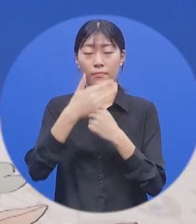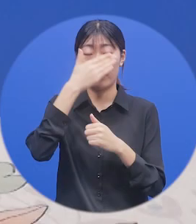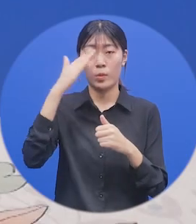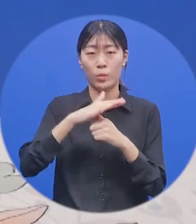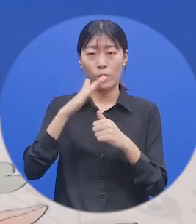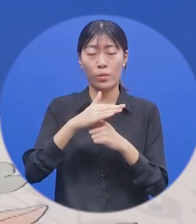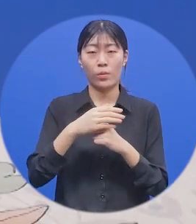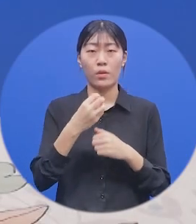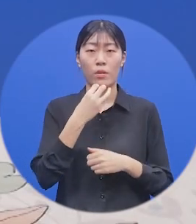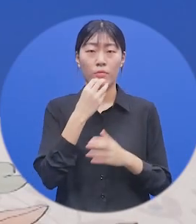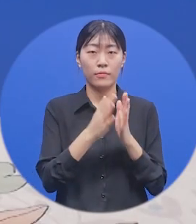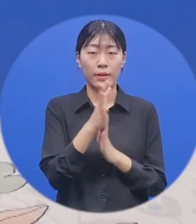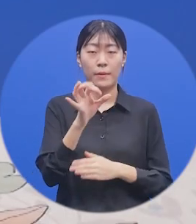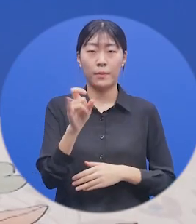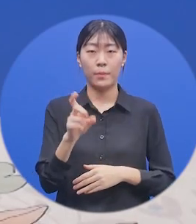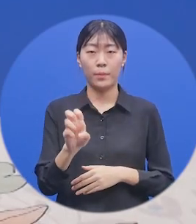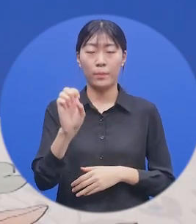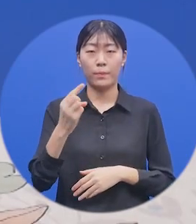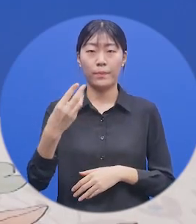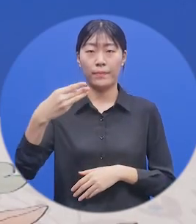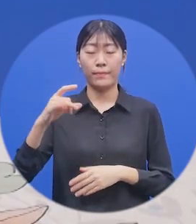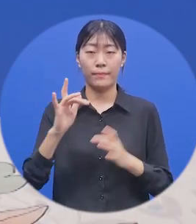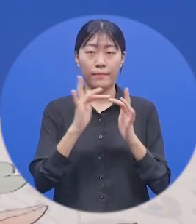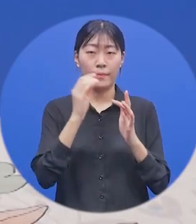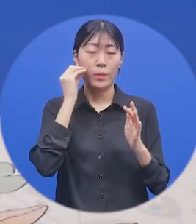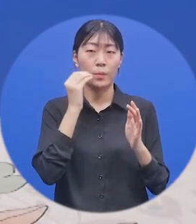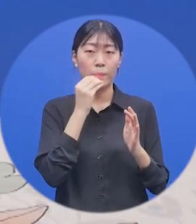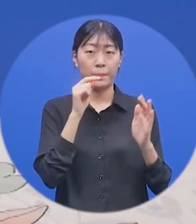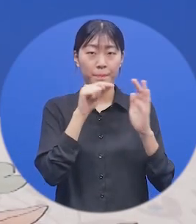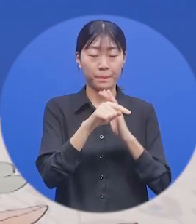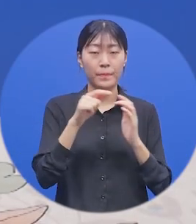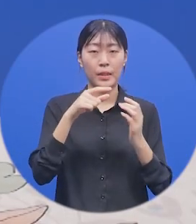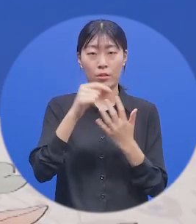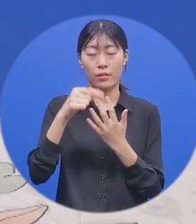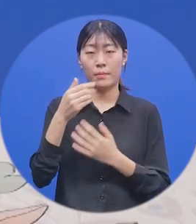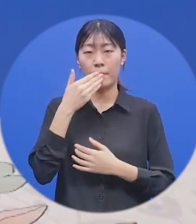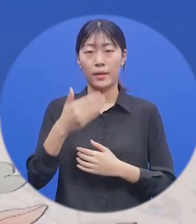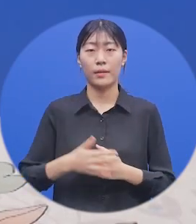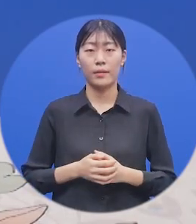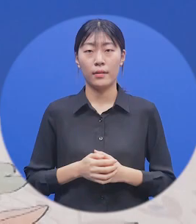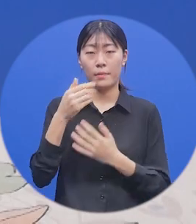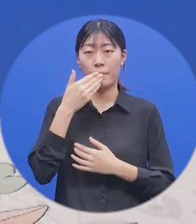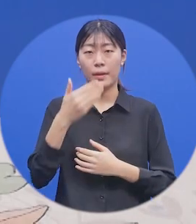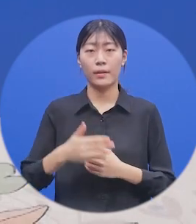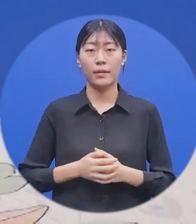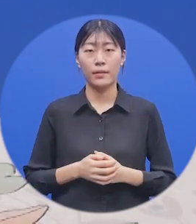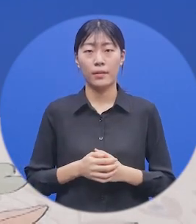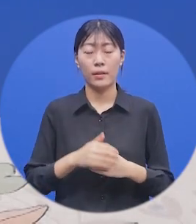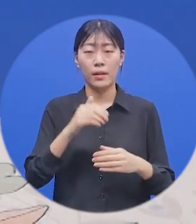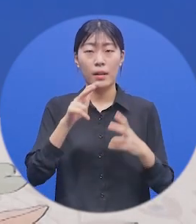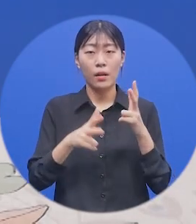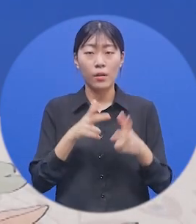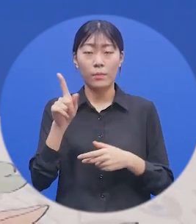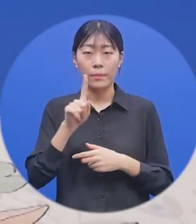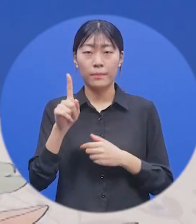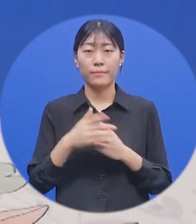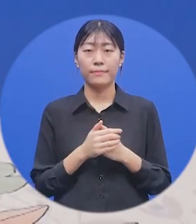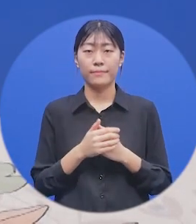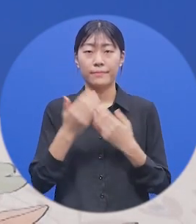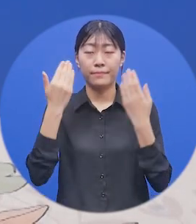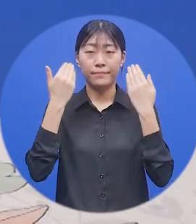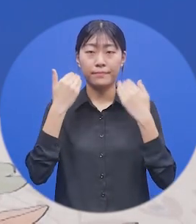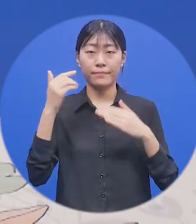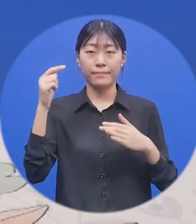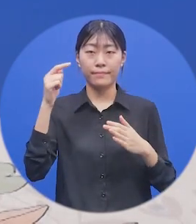은평구 청소년이면 누구나 서울시 엠보팅 홈페이지에 접속해 투표할 수 있습니다. 투표에 상정된 사업은